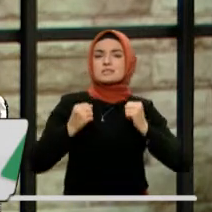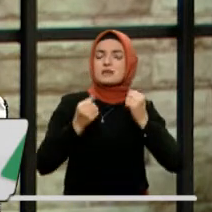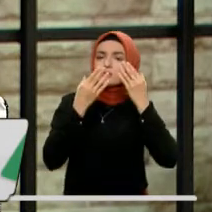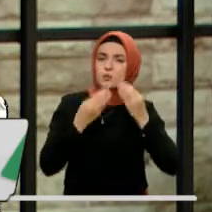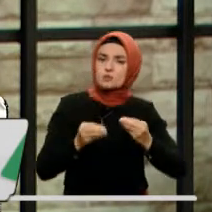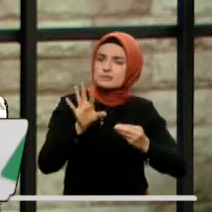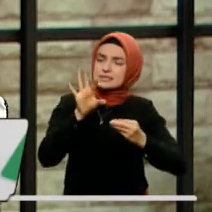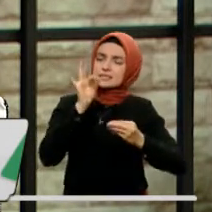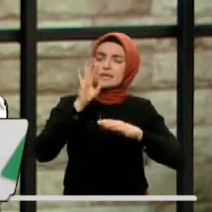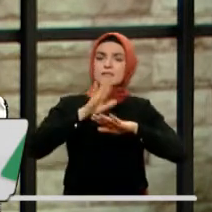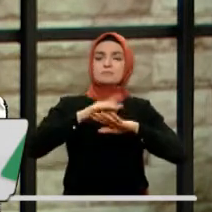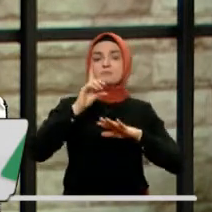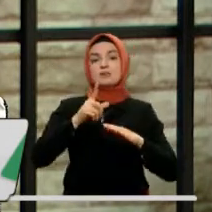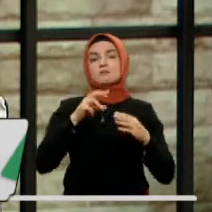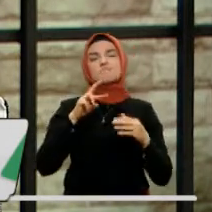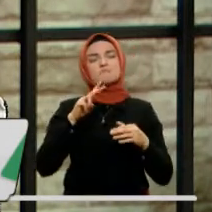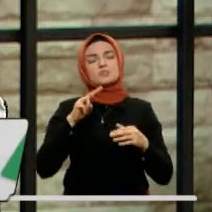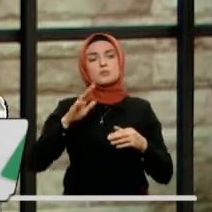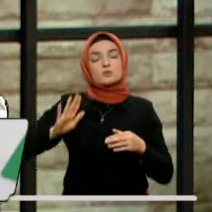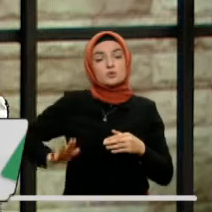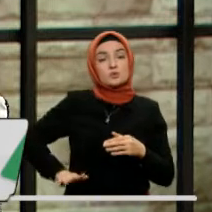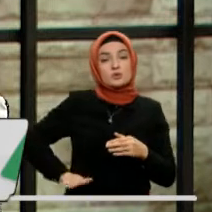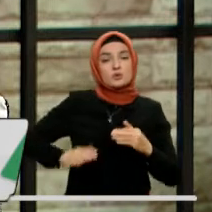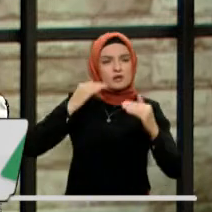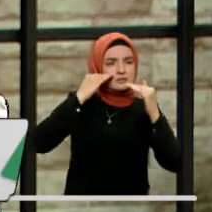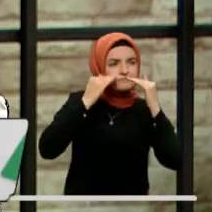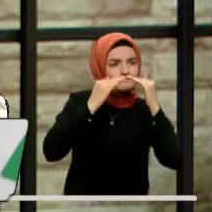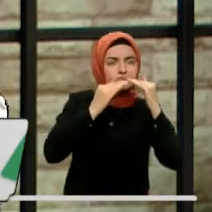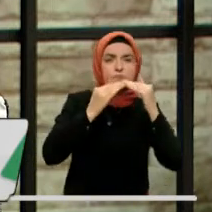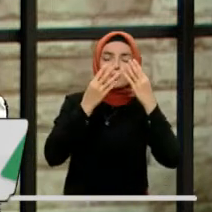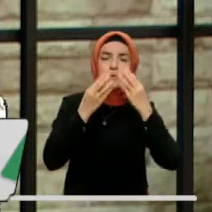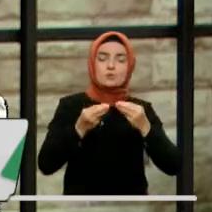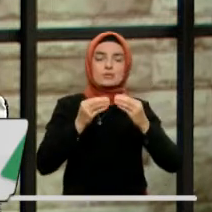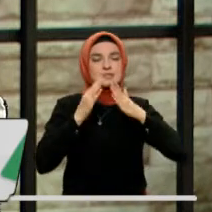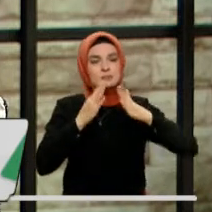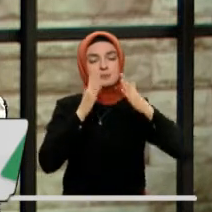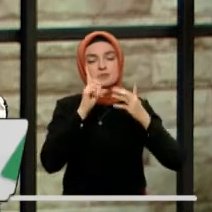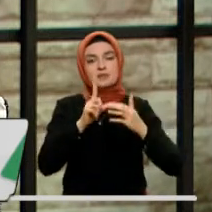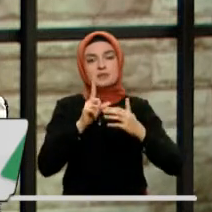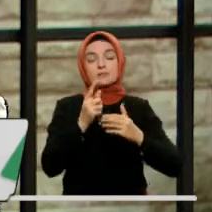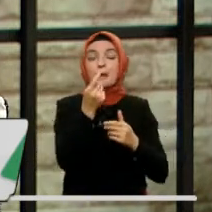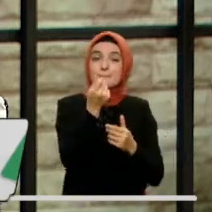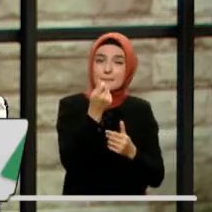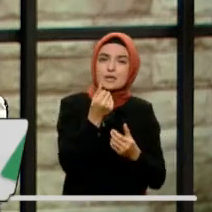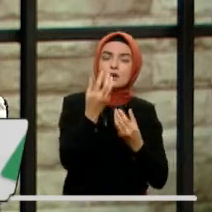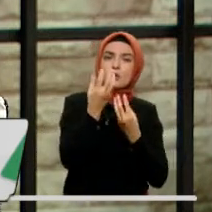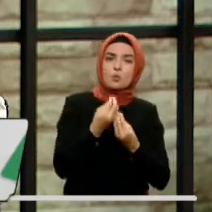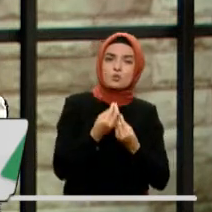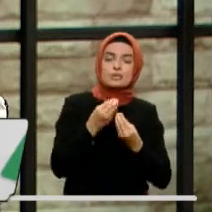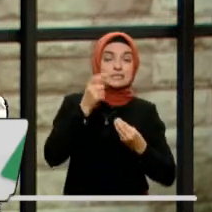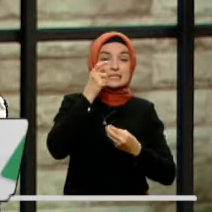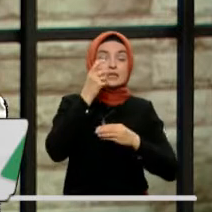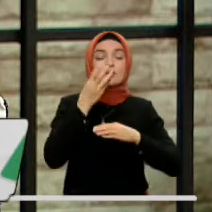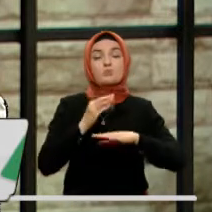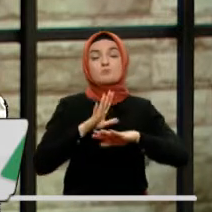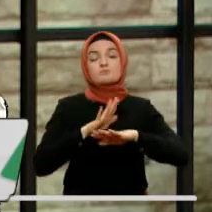daha tercih etmemiz lazım gibi çocukla uzlaşarak gitmek her zaman daha iyi. Bir de harçlık konusunda birazcık daha dikkatli